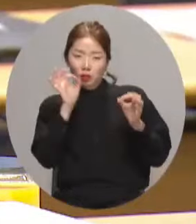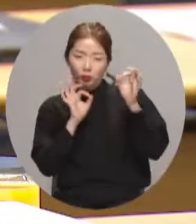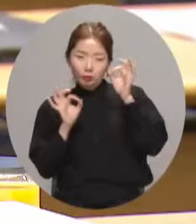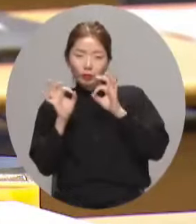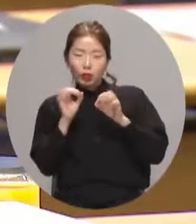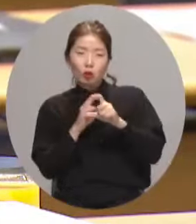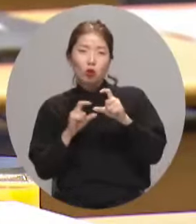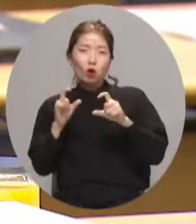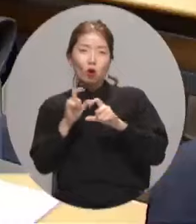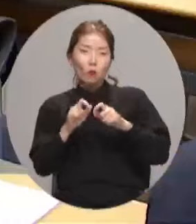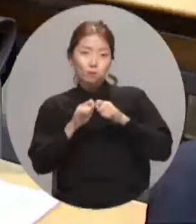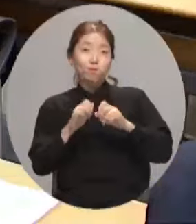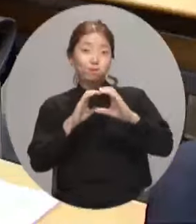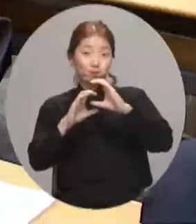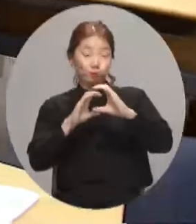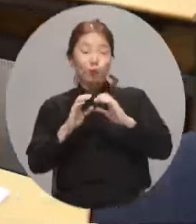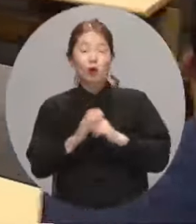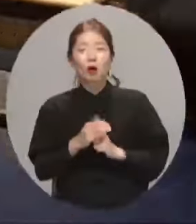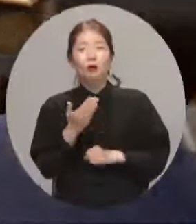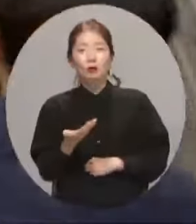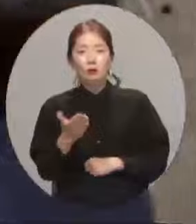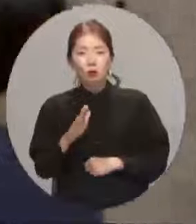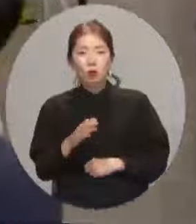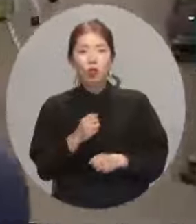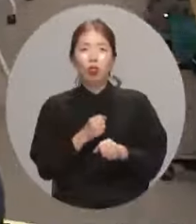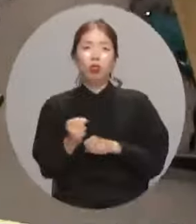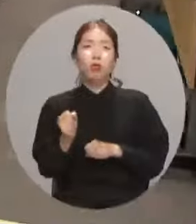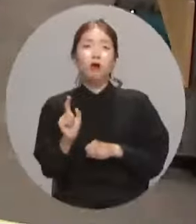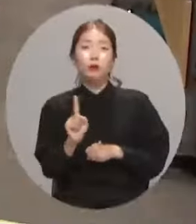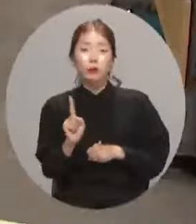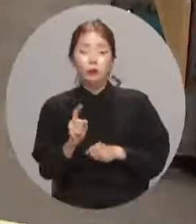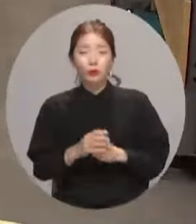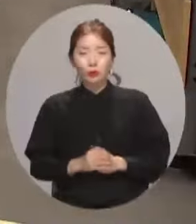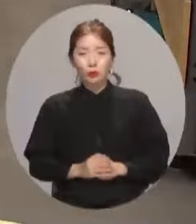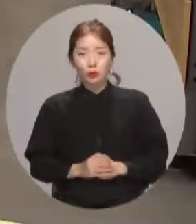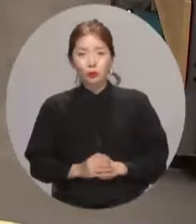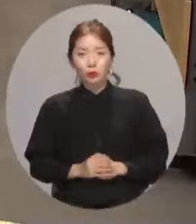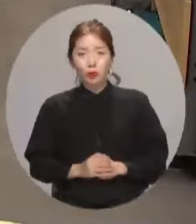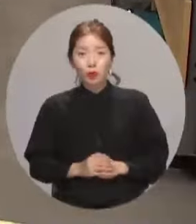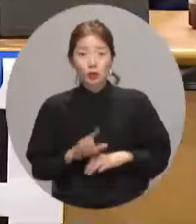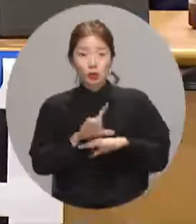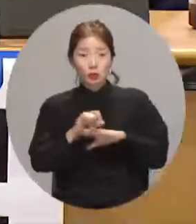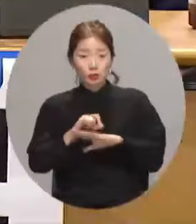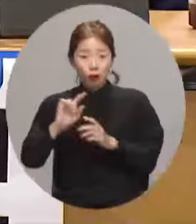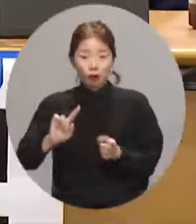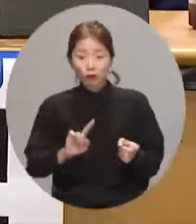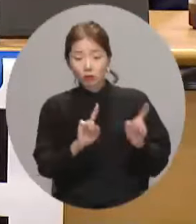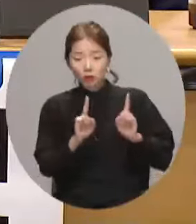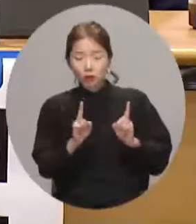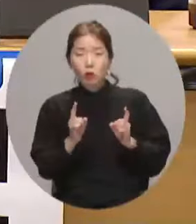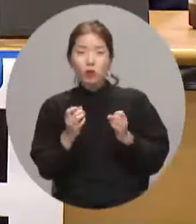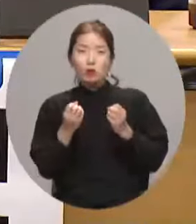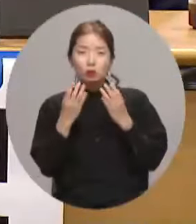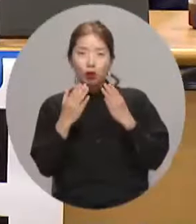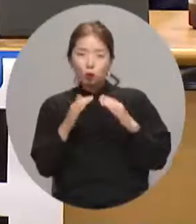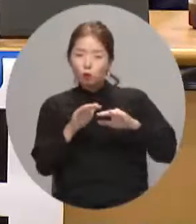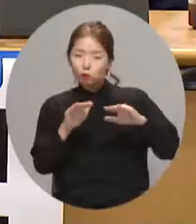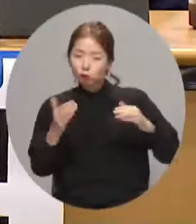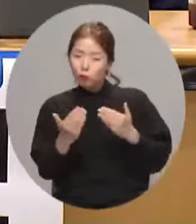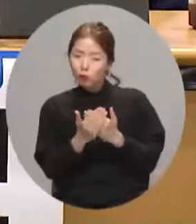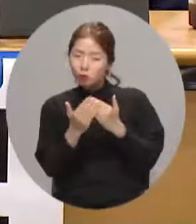긴밀히 소통하겠습니다. 그런데 당혹스러운 점이 눈에 띕니다. 지방을 살리는 새로운 균형발전